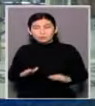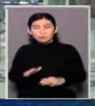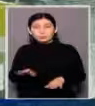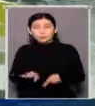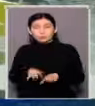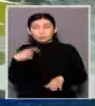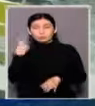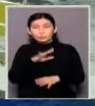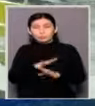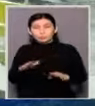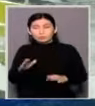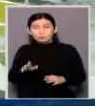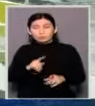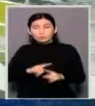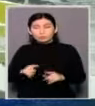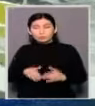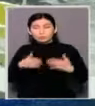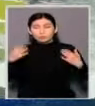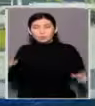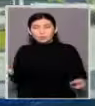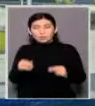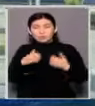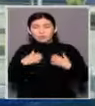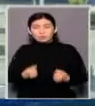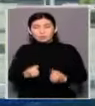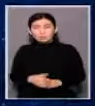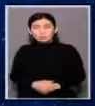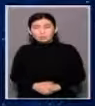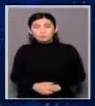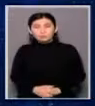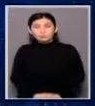Таким образом, у ребенка будет больше шансов на выздоровление.